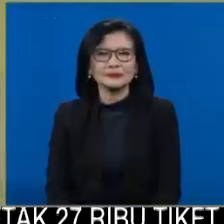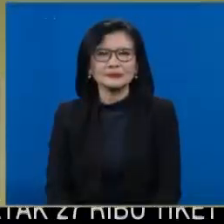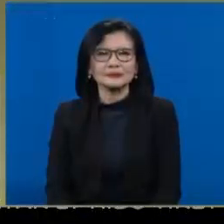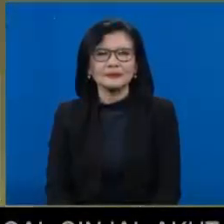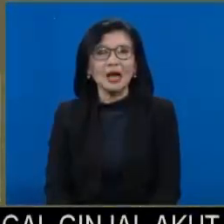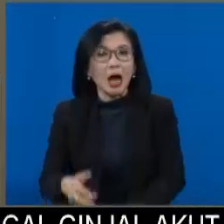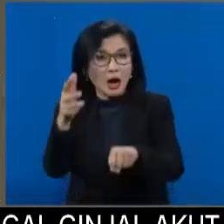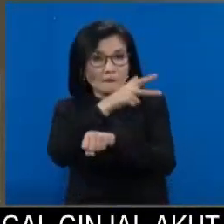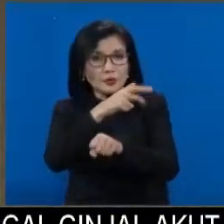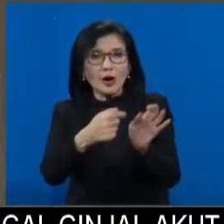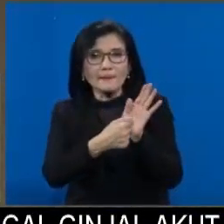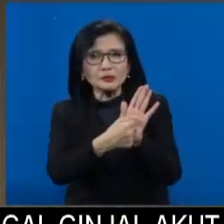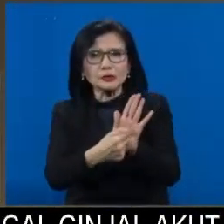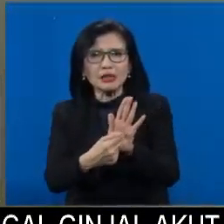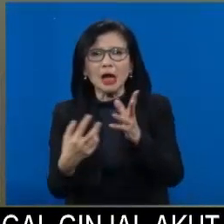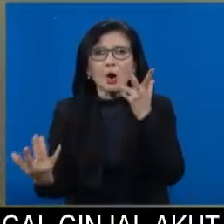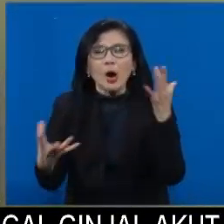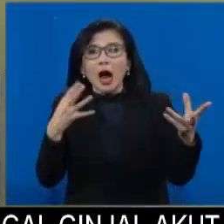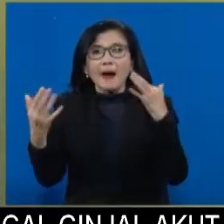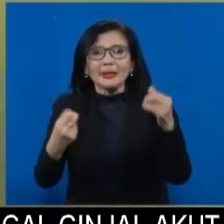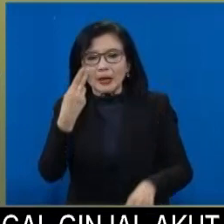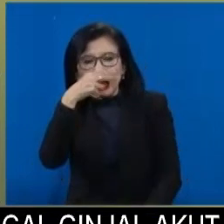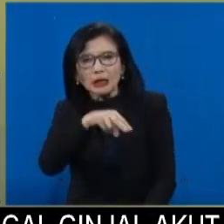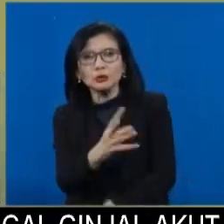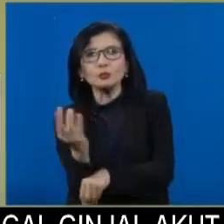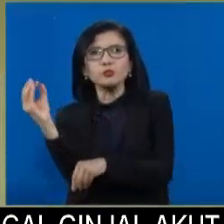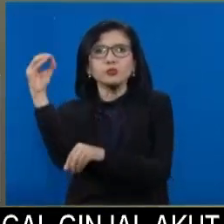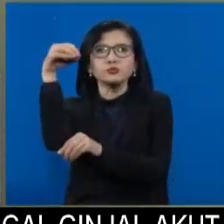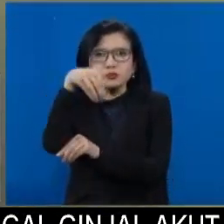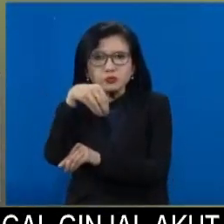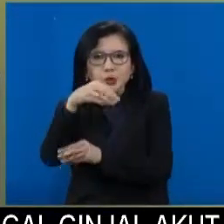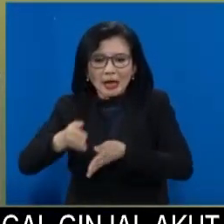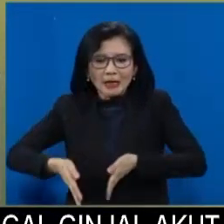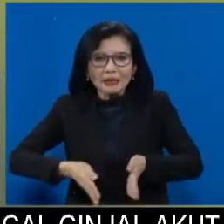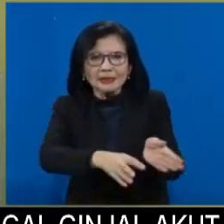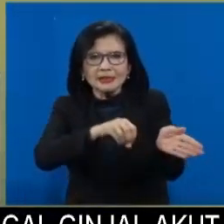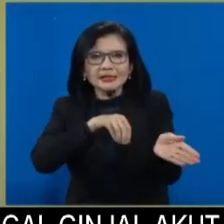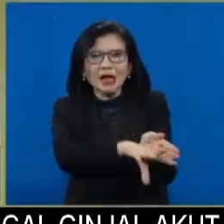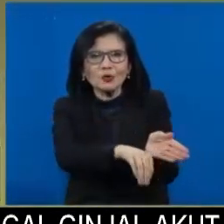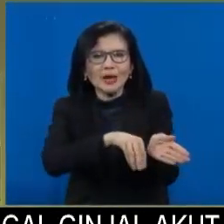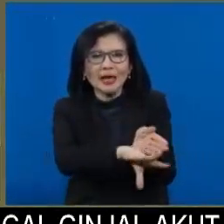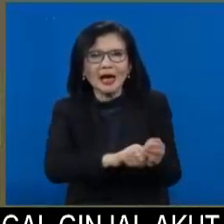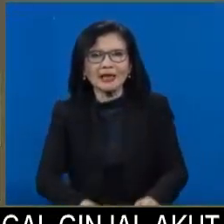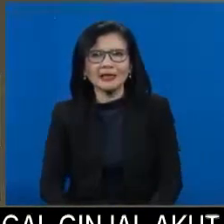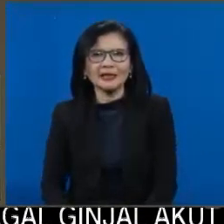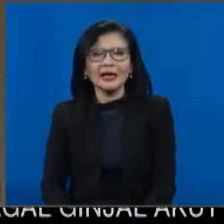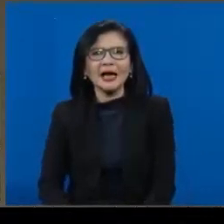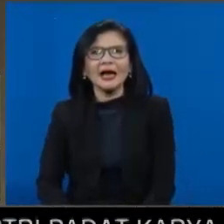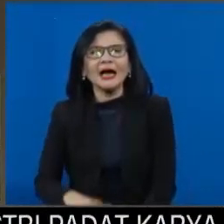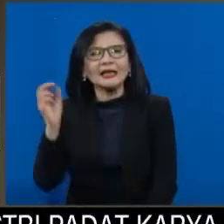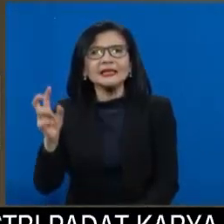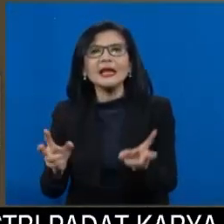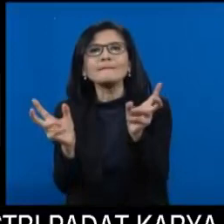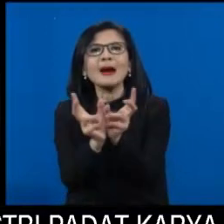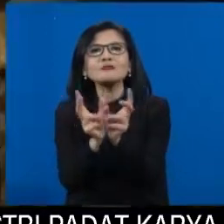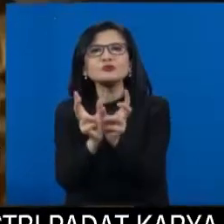Video amatir menunjukkan kepanikan warga yang melihat ular kobra berukuran besar di saluran air di Jalan Soekarno-Hatta, Kabupaten Mamuju, Sulawesi